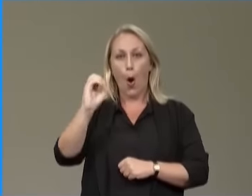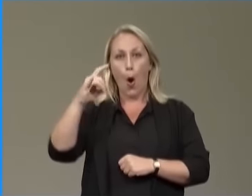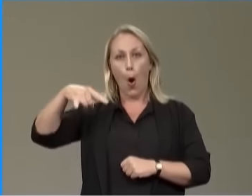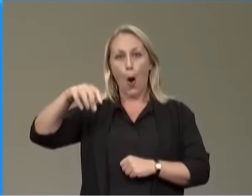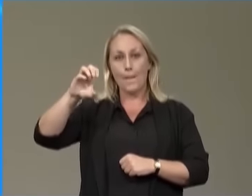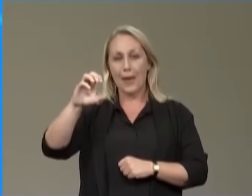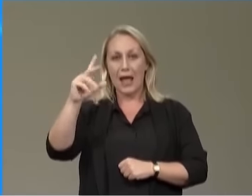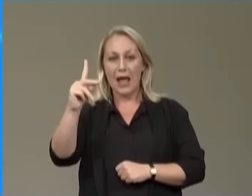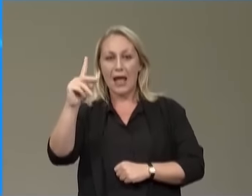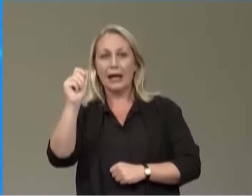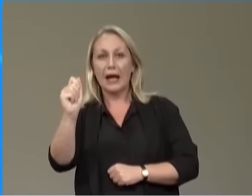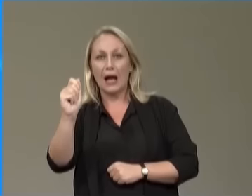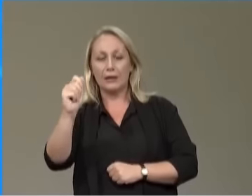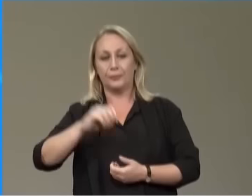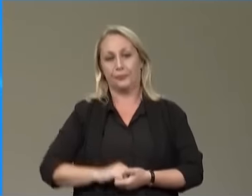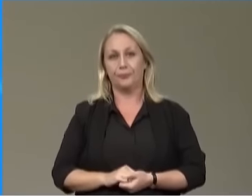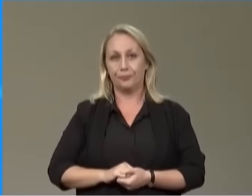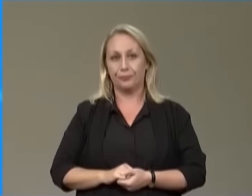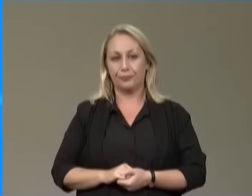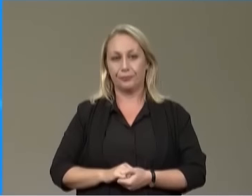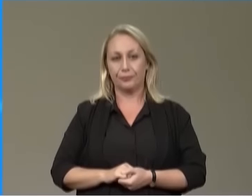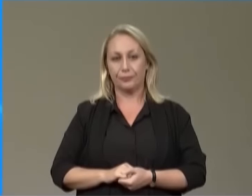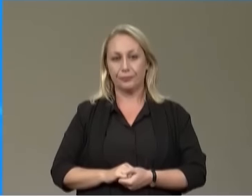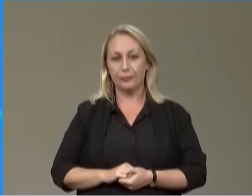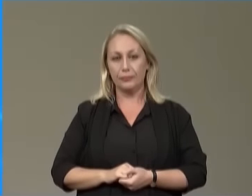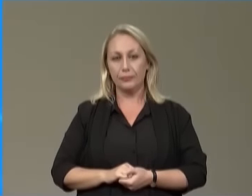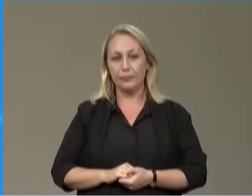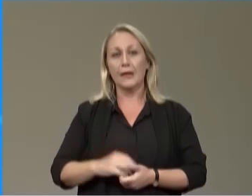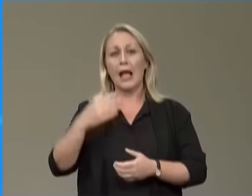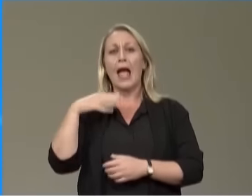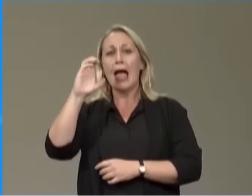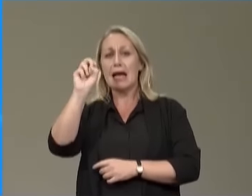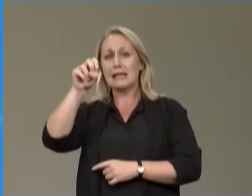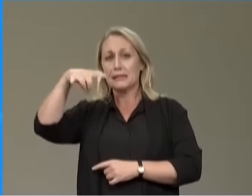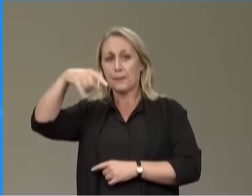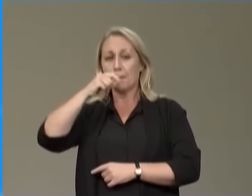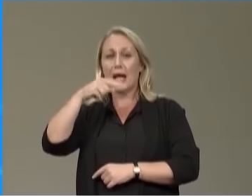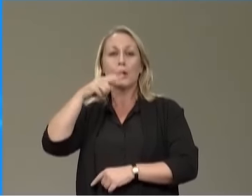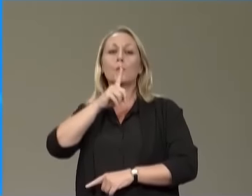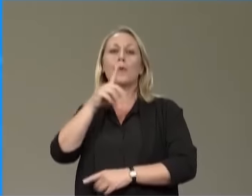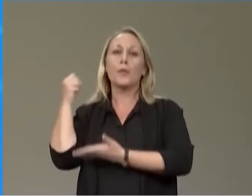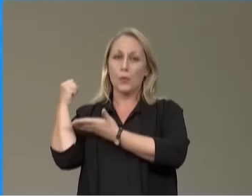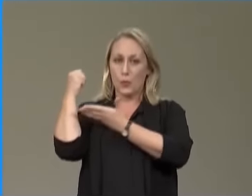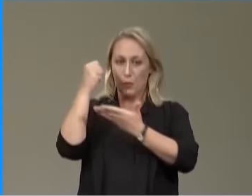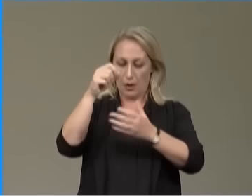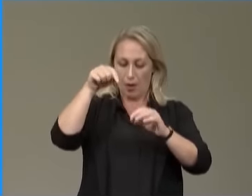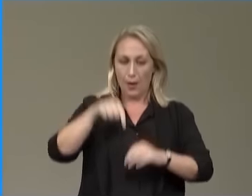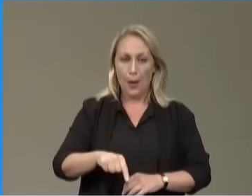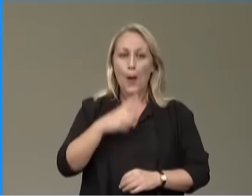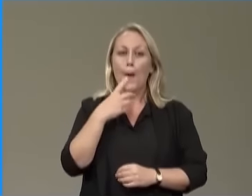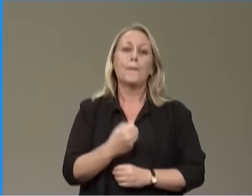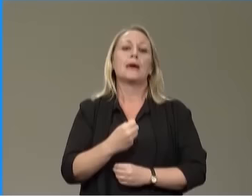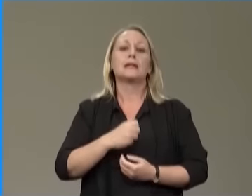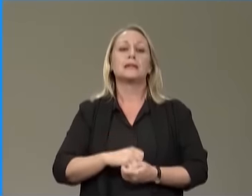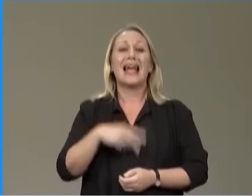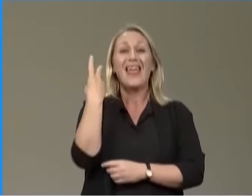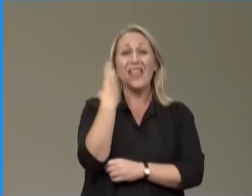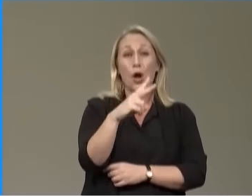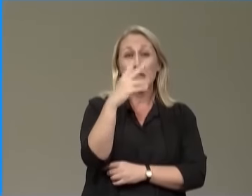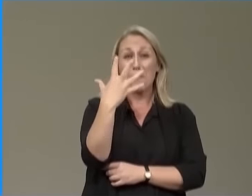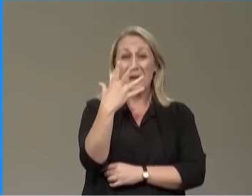με 200 ευρώ. Το ίδιο θα ενισχυθούν και 35.000 ανασφάλιστοι υπερήλικες και